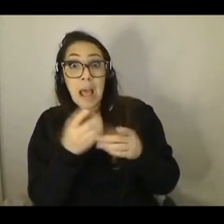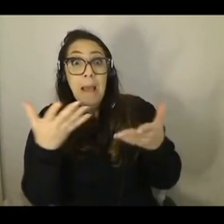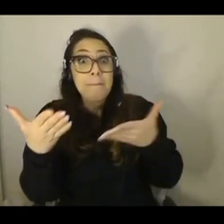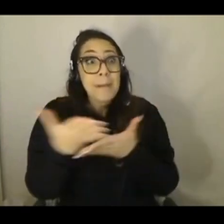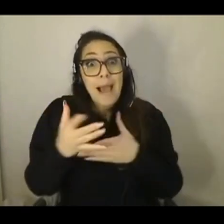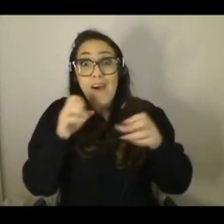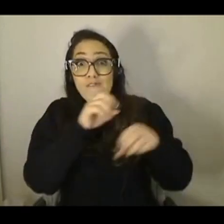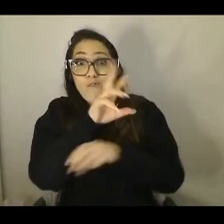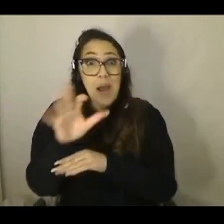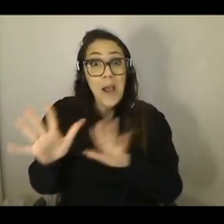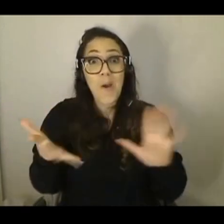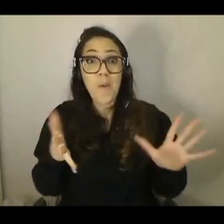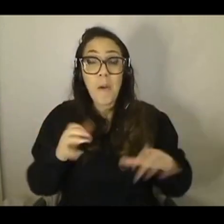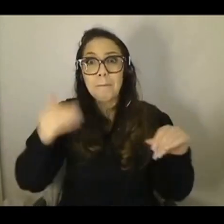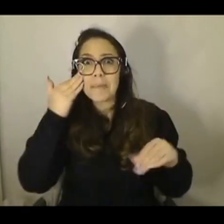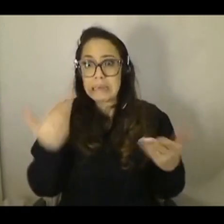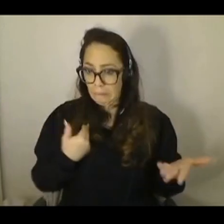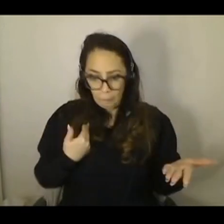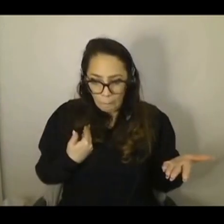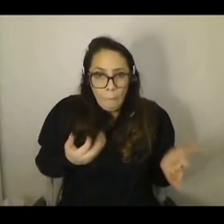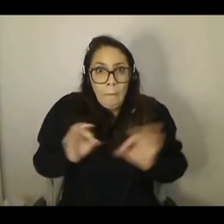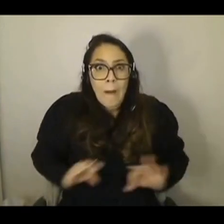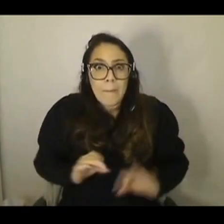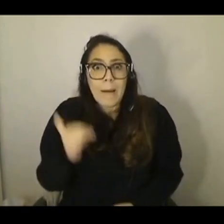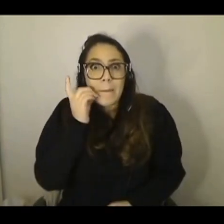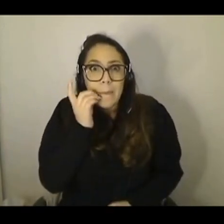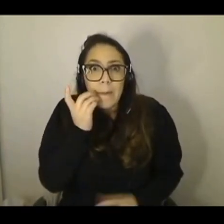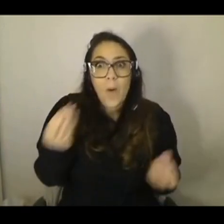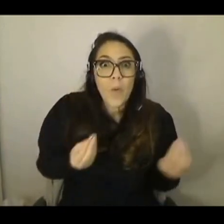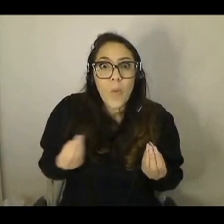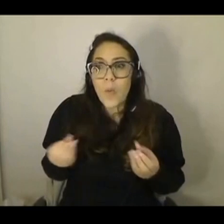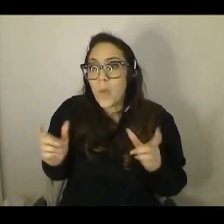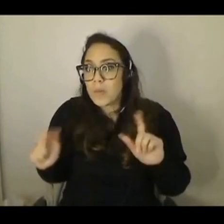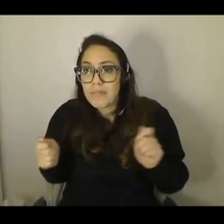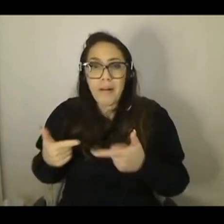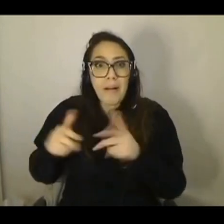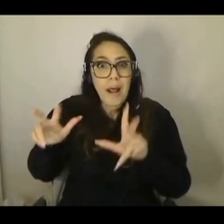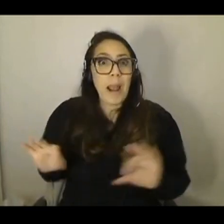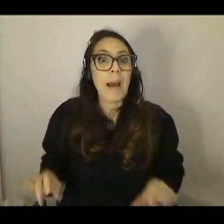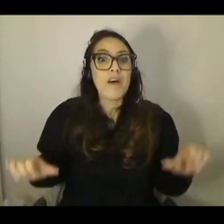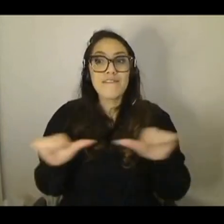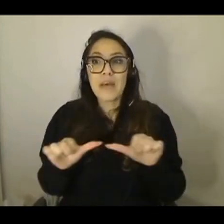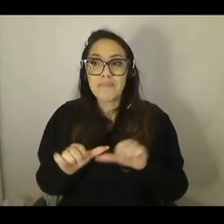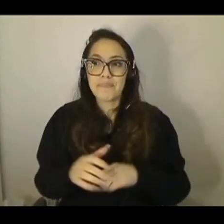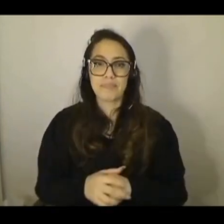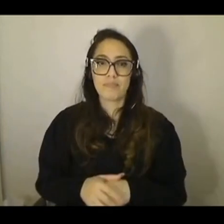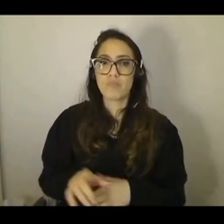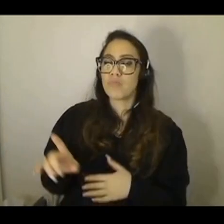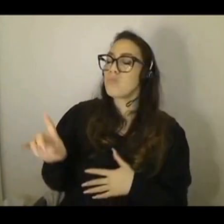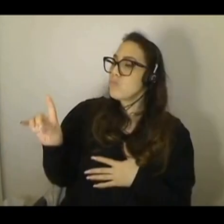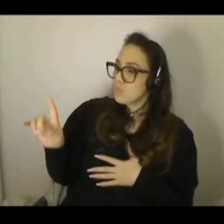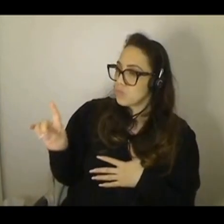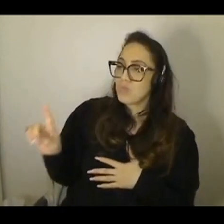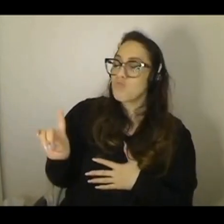justement, si on n'est peut-être pas forcément doté de smartphone ou de solutions digitales? Non, non. Et bien au contraire, en fait, nous, on est dans une logique